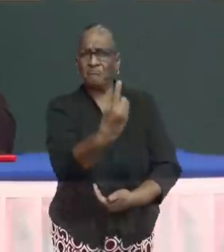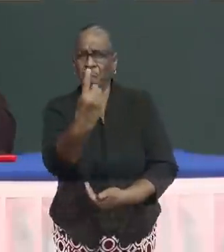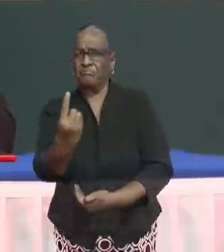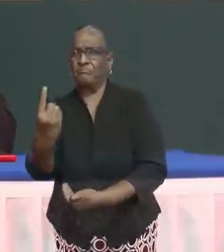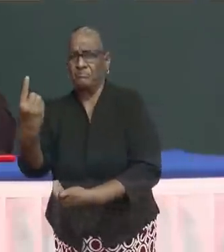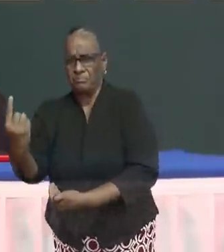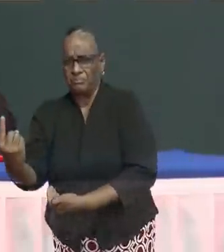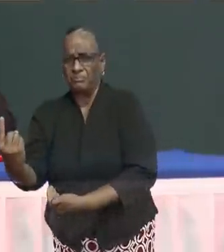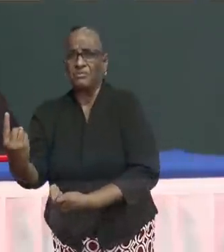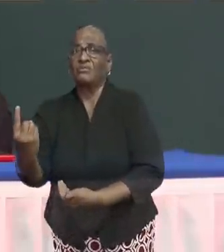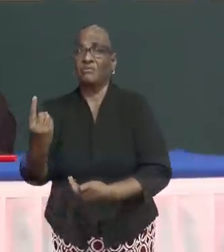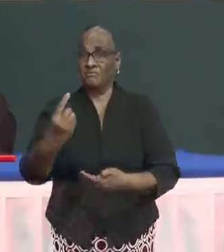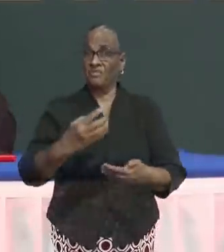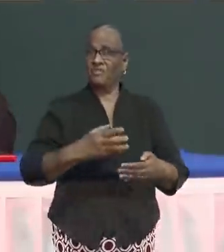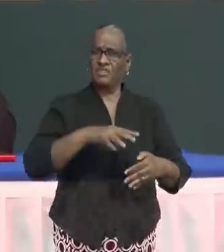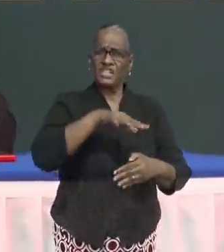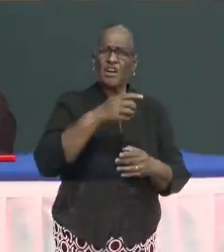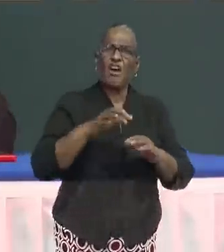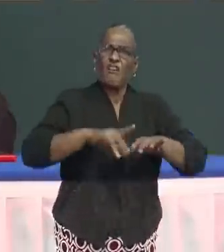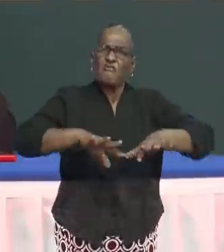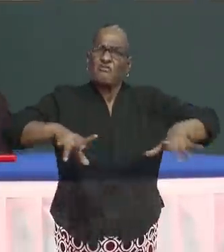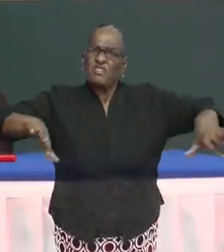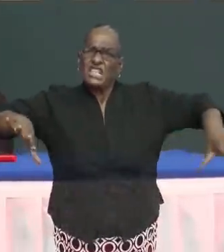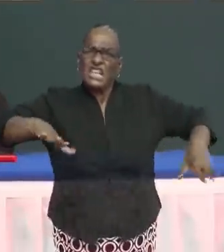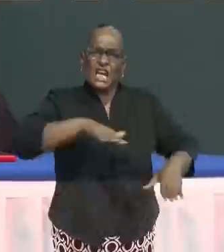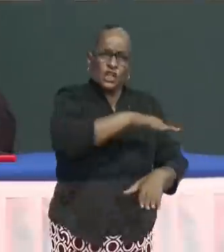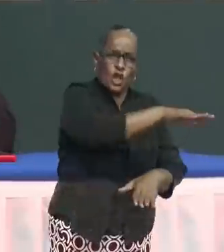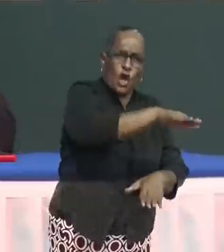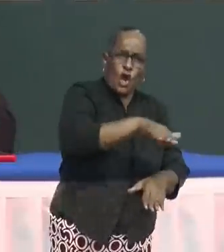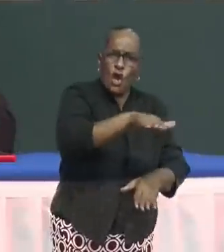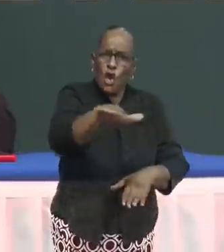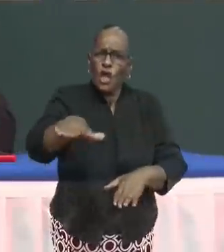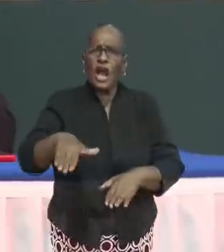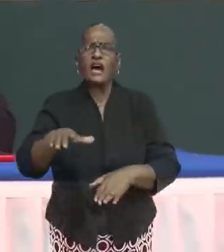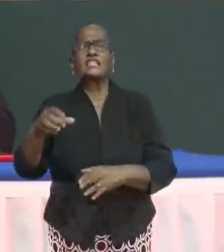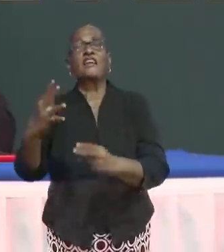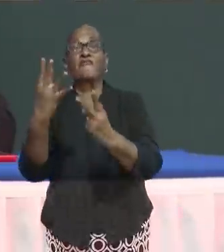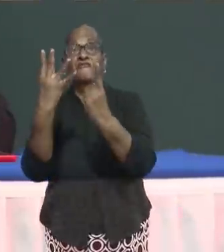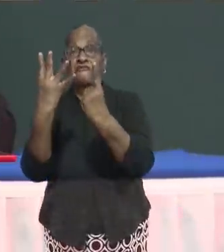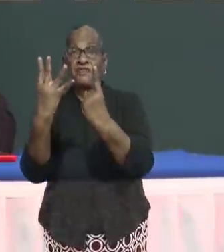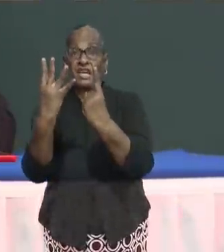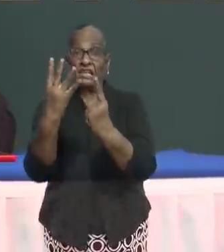welke we hadden op diverse locaties en wel 14 locaties stopgezet.